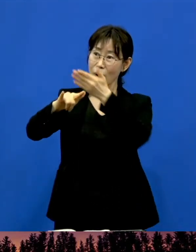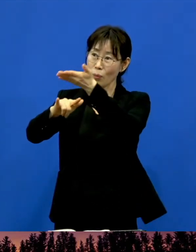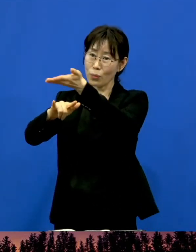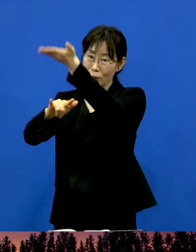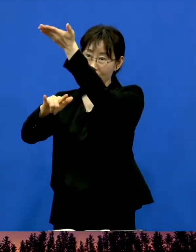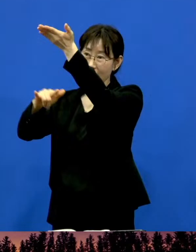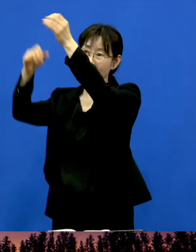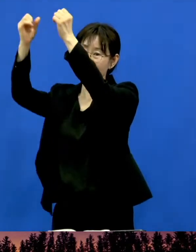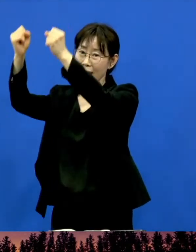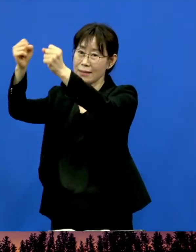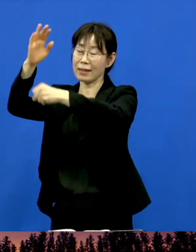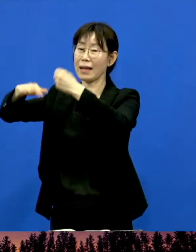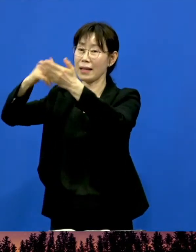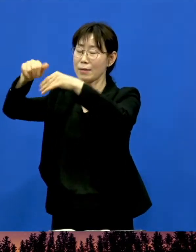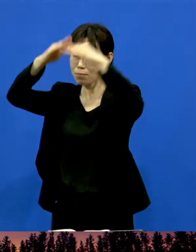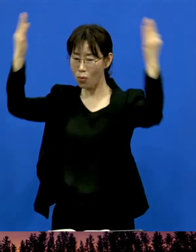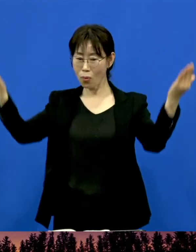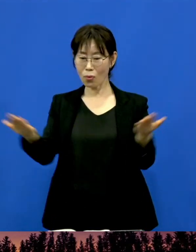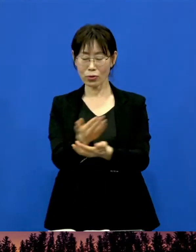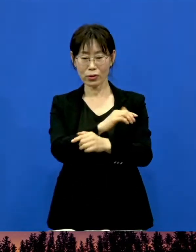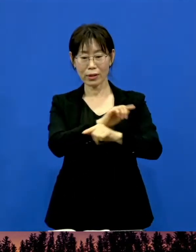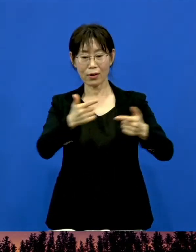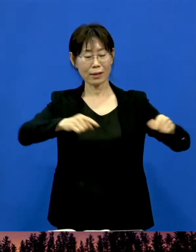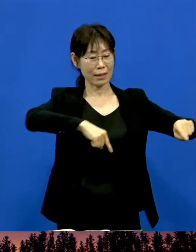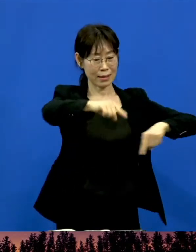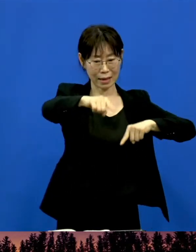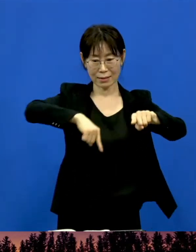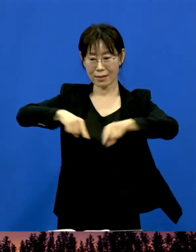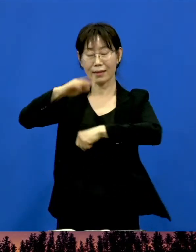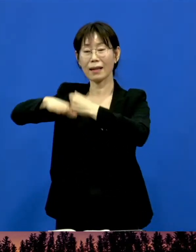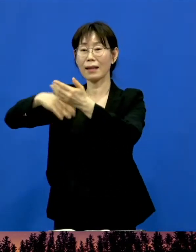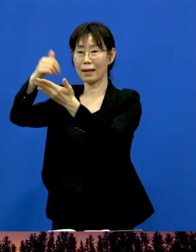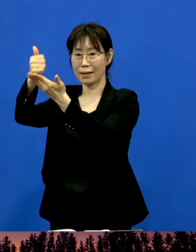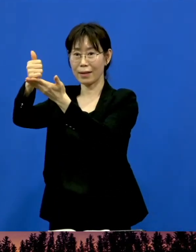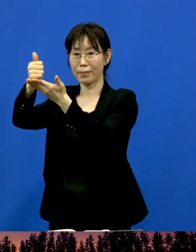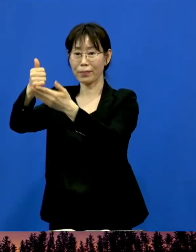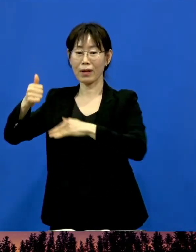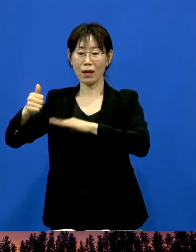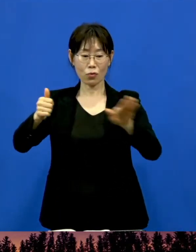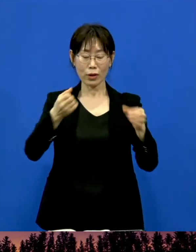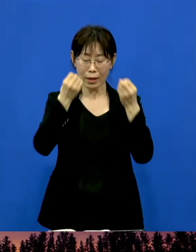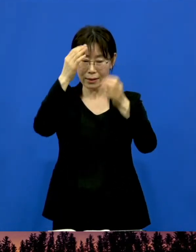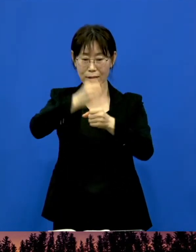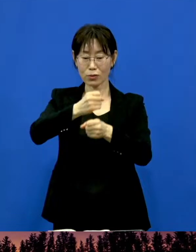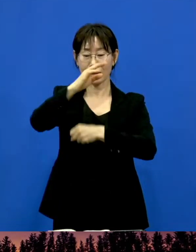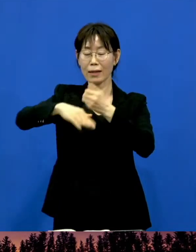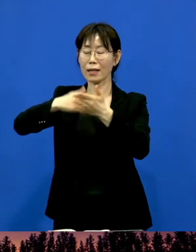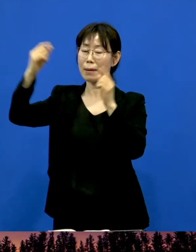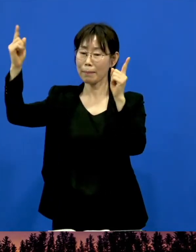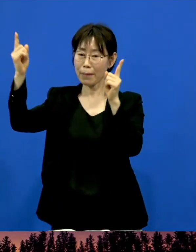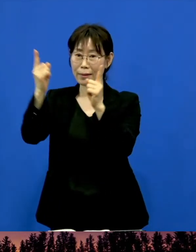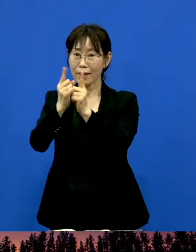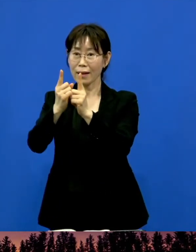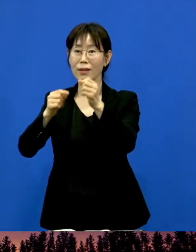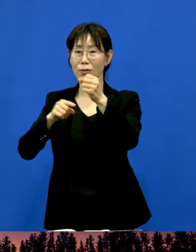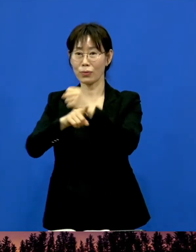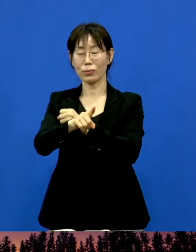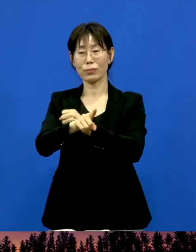것을 다스리시는 분이십니다. 우리가 창조주 하나님을 만나야 될 이유가 거기에 있는 것입니다.